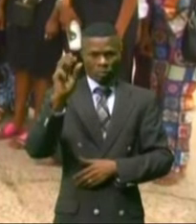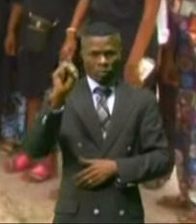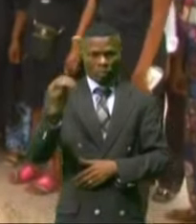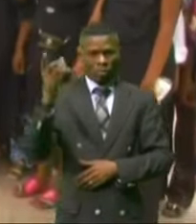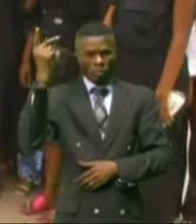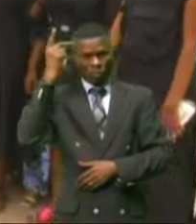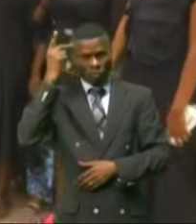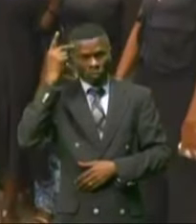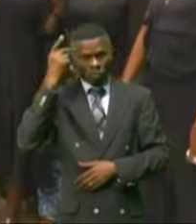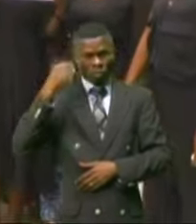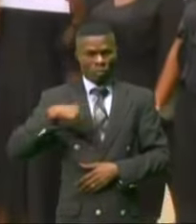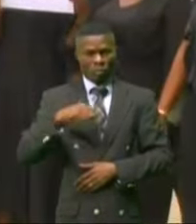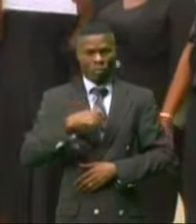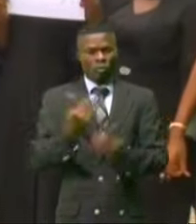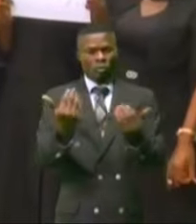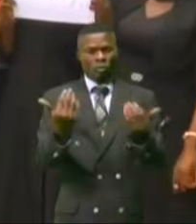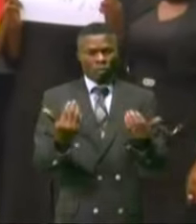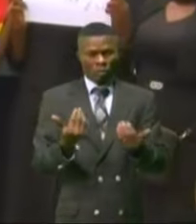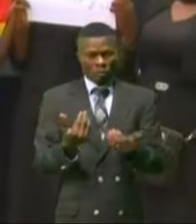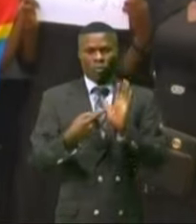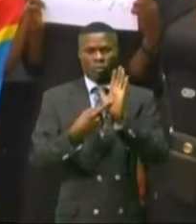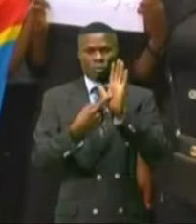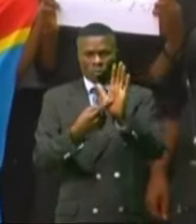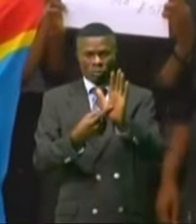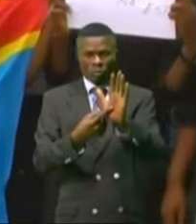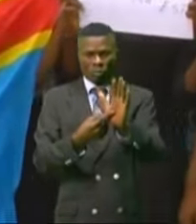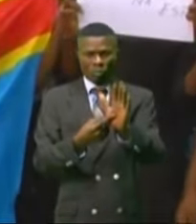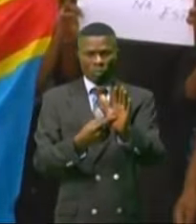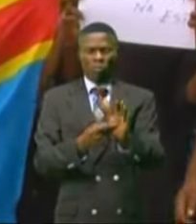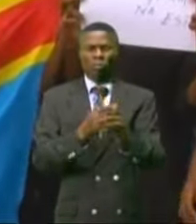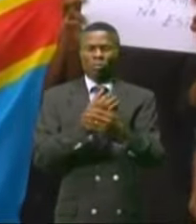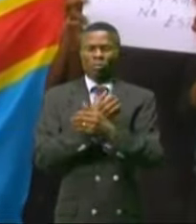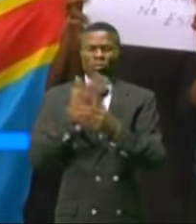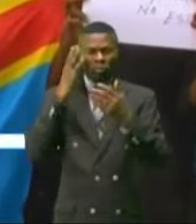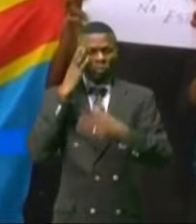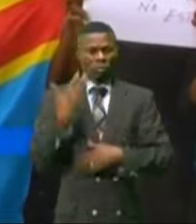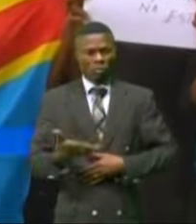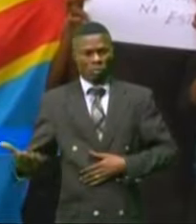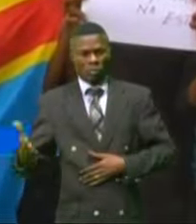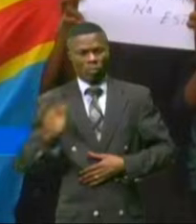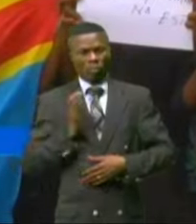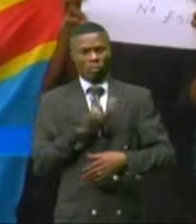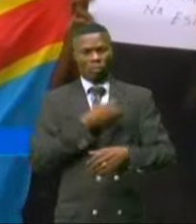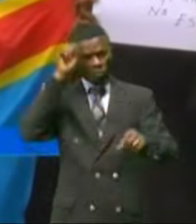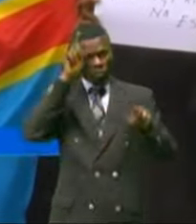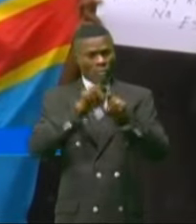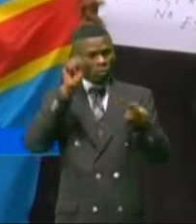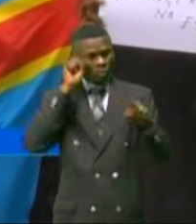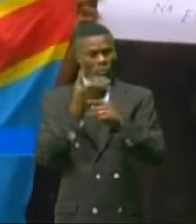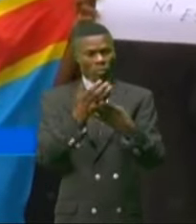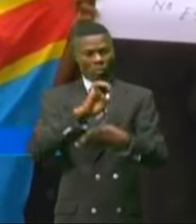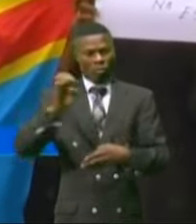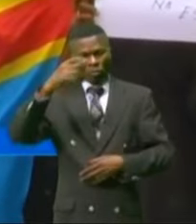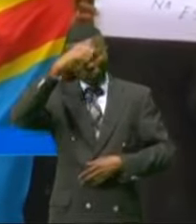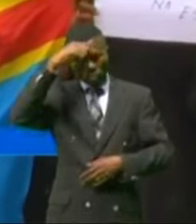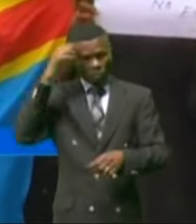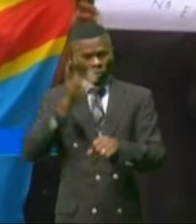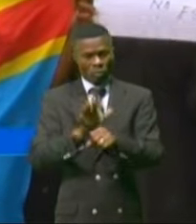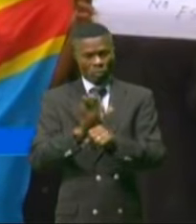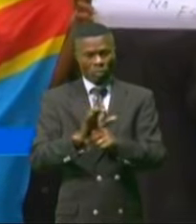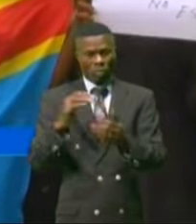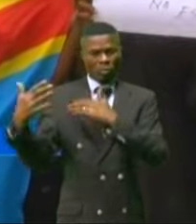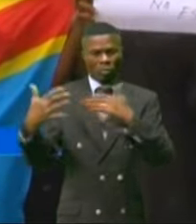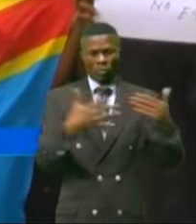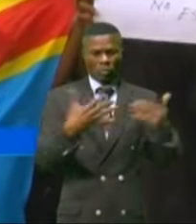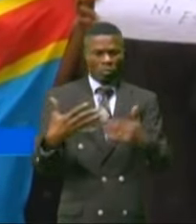Kinshasa, nous voulons présenter notre compassion à nos frères et sœurs de l'Est qui souffrent à cause d'une